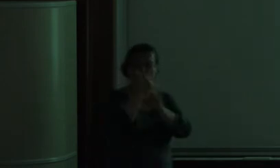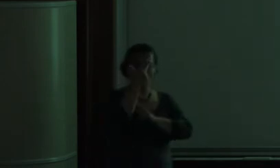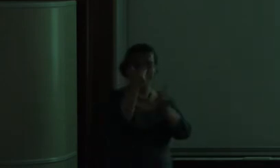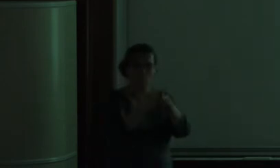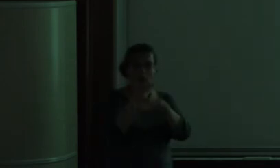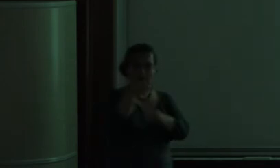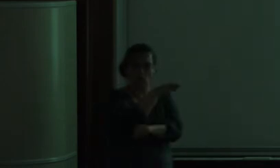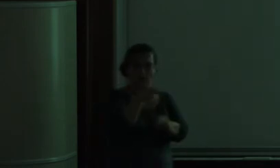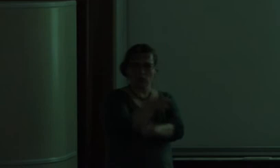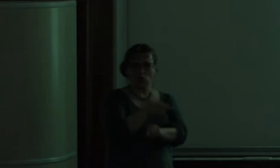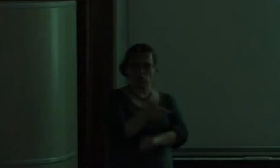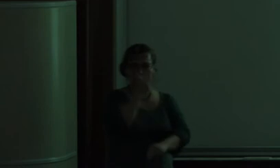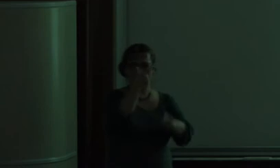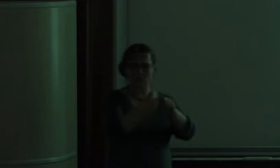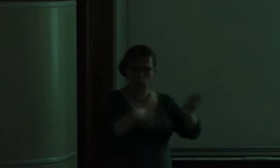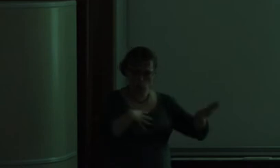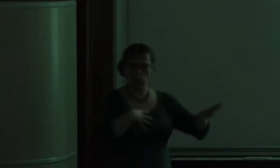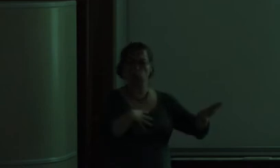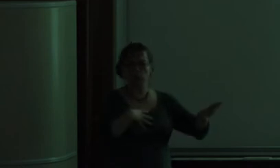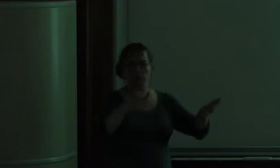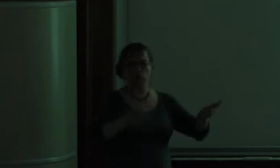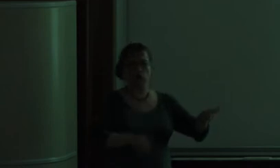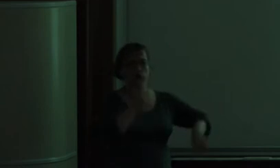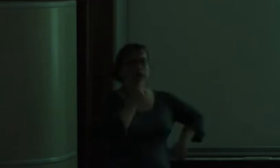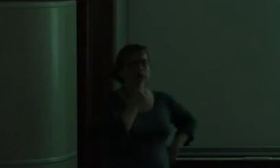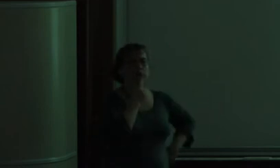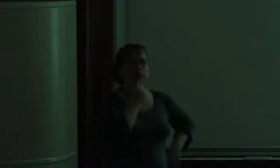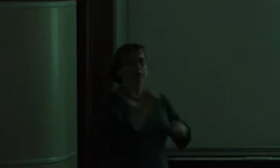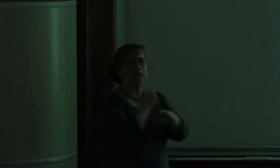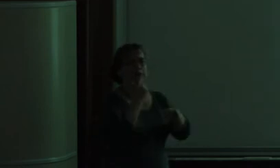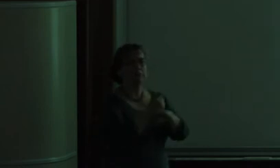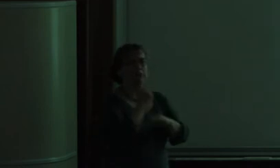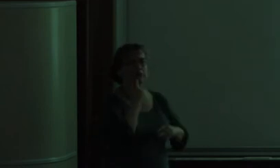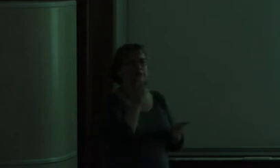avez un petit peu de programmation dans les pattes, vous vous dites pourquoi? Qu'est-ce qui s'est passé?